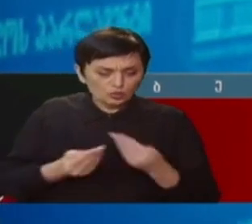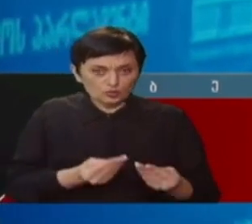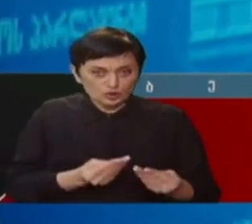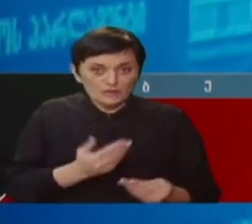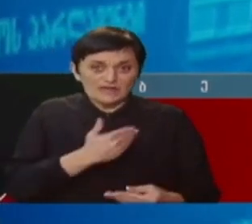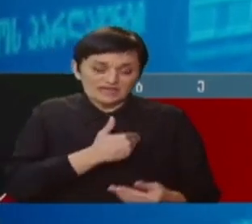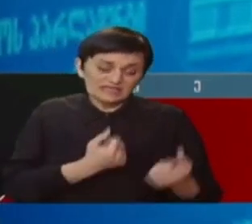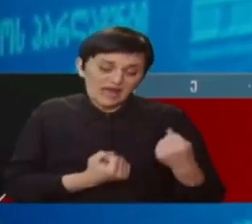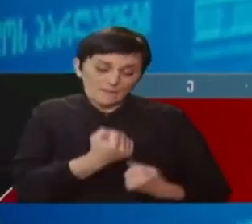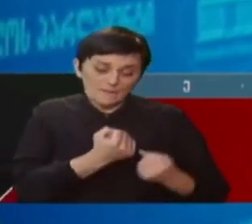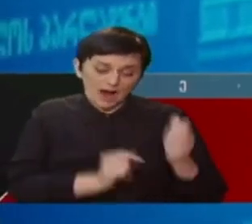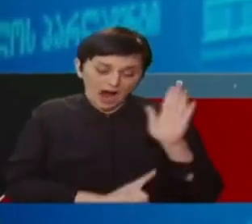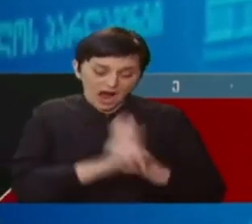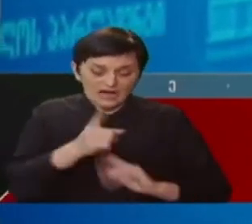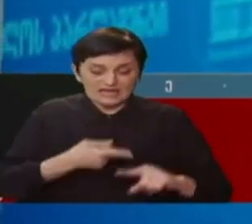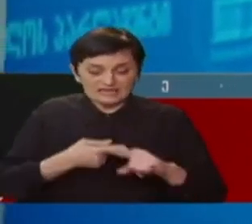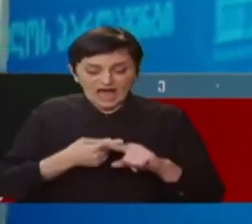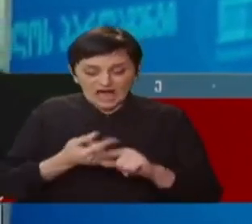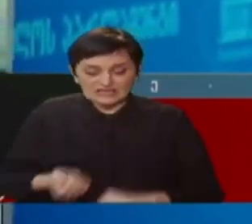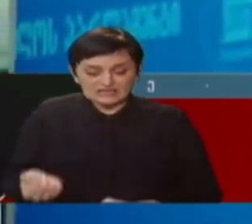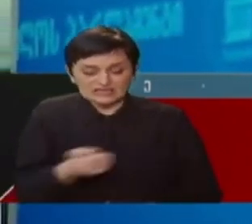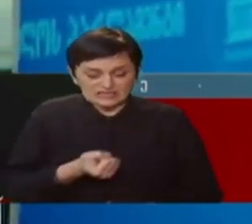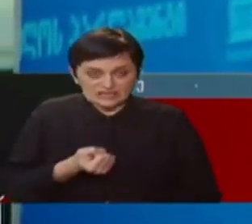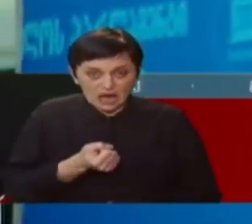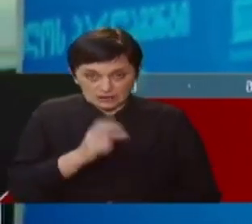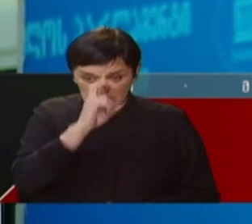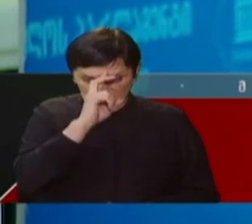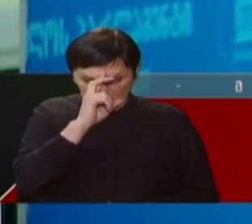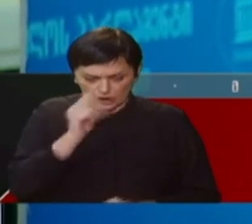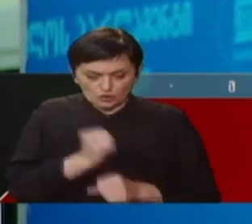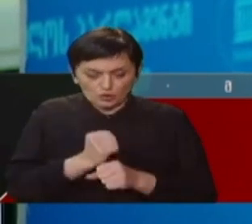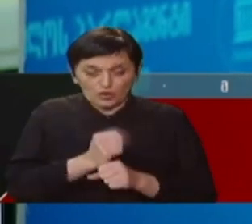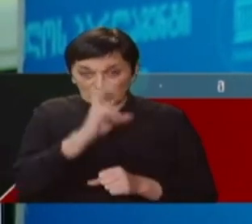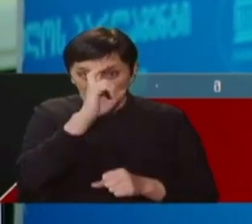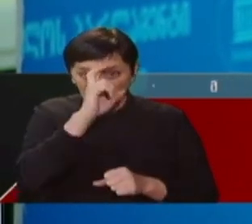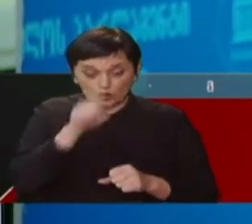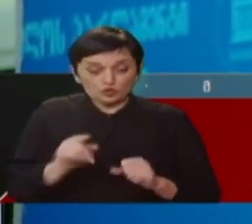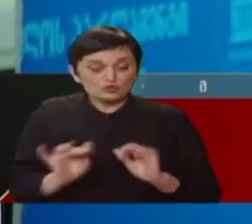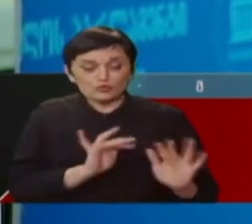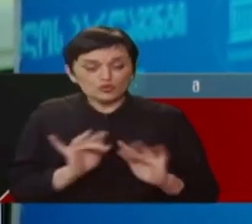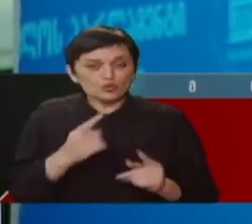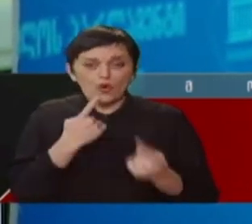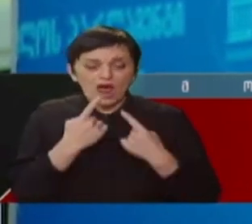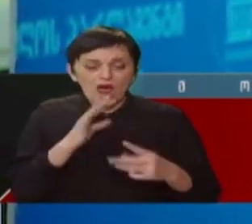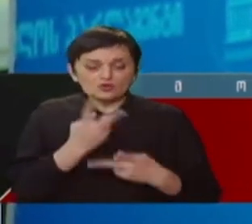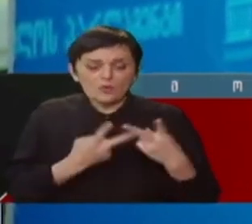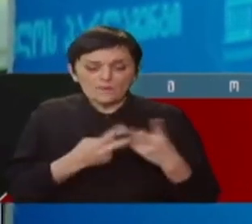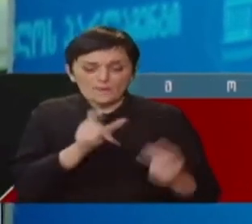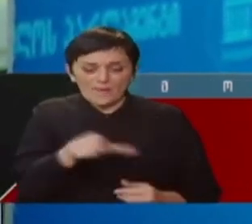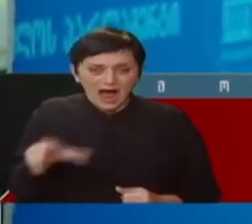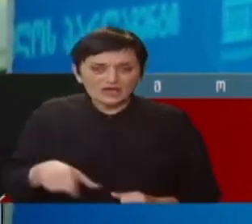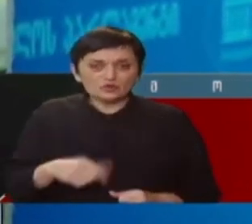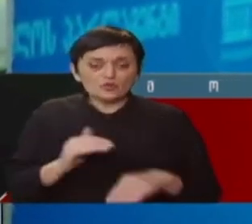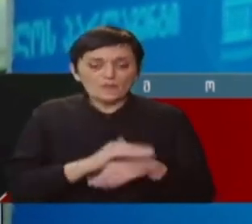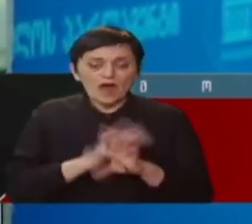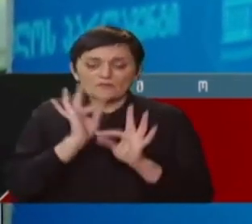გინდა მანქანიდან დაწყებული, გინდა დანისტარებით ხელისუფლება აკეთებს. ხელისუფლება ამ პროცესში არ საუბრობს, პატიმრებზე არ საუბრობს,